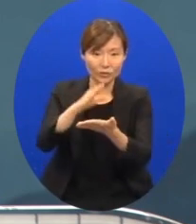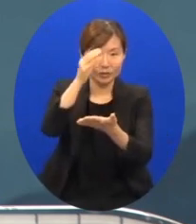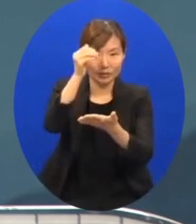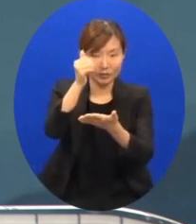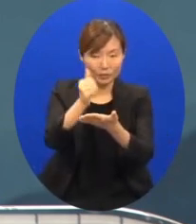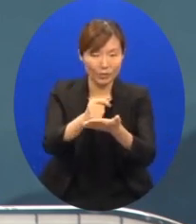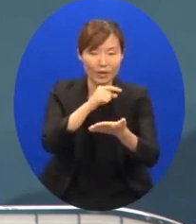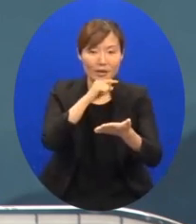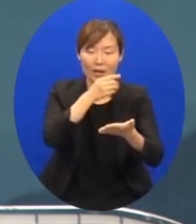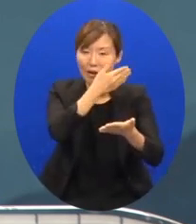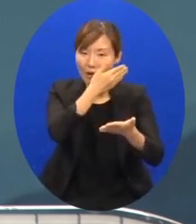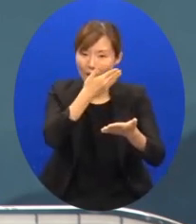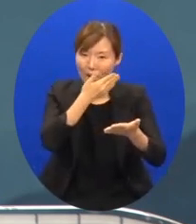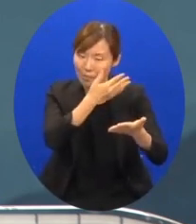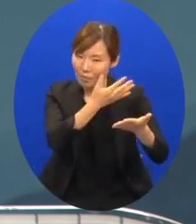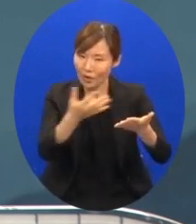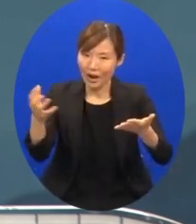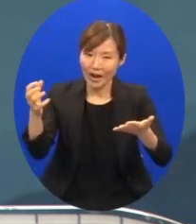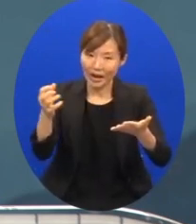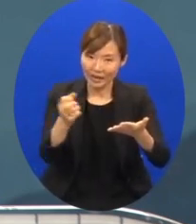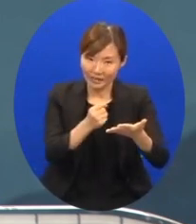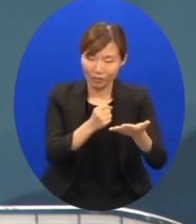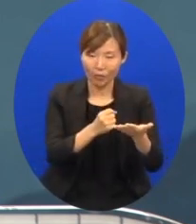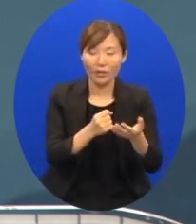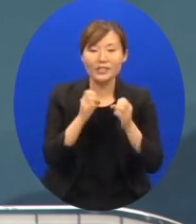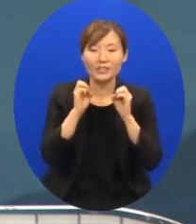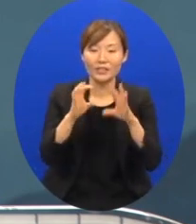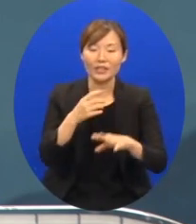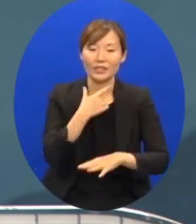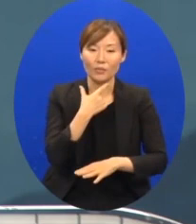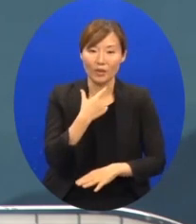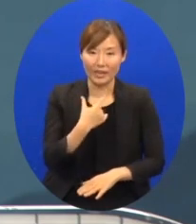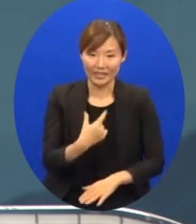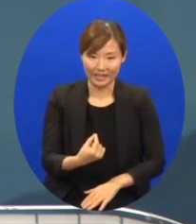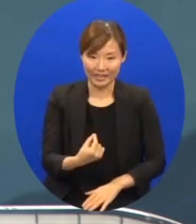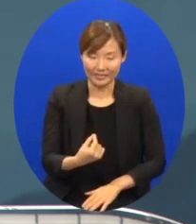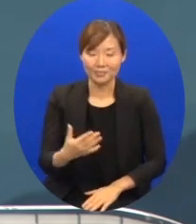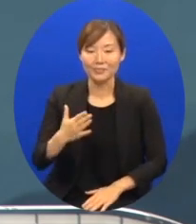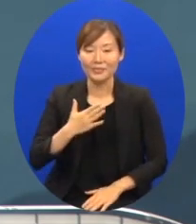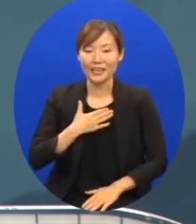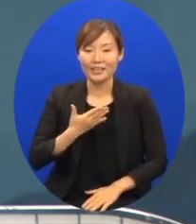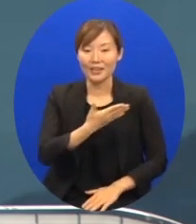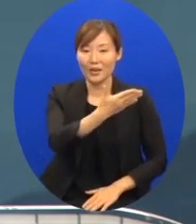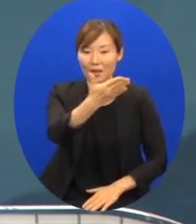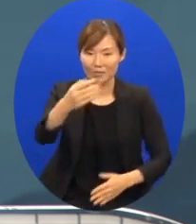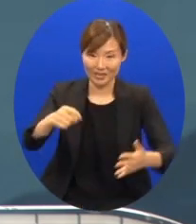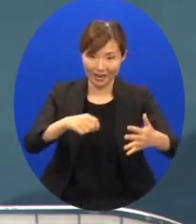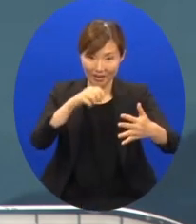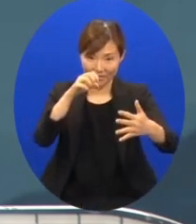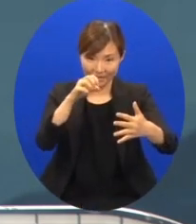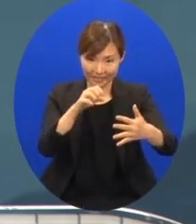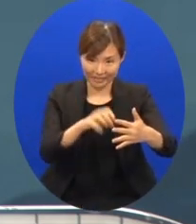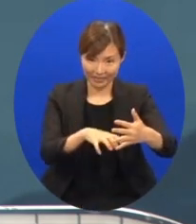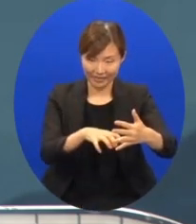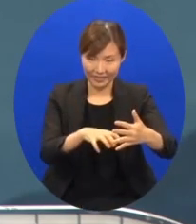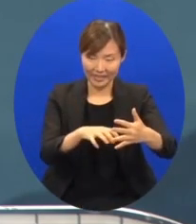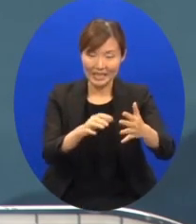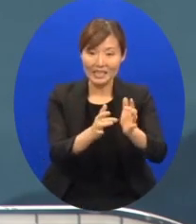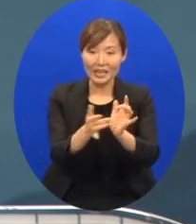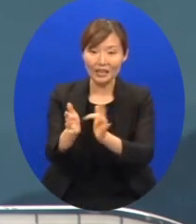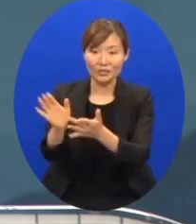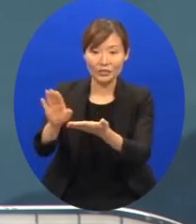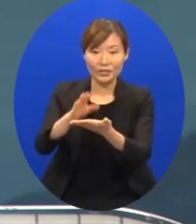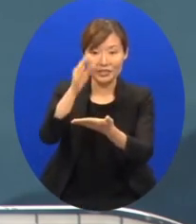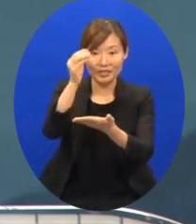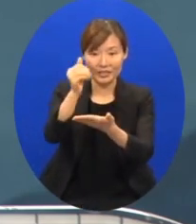그렇게 고백합니다 2절 말씀에 보면 나는 여러분 가운데서 예수 그리스도